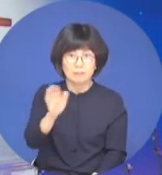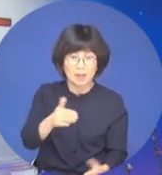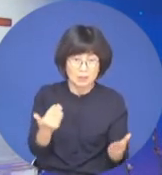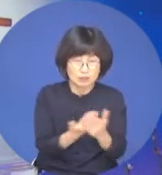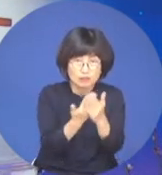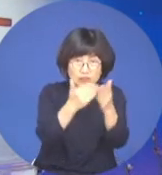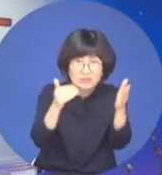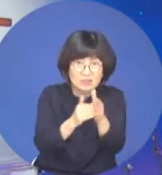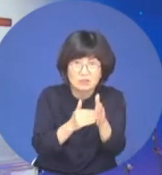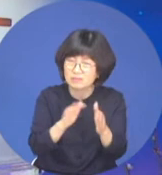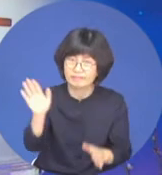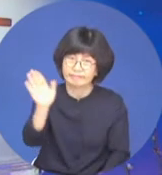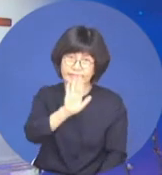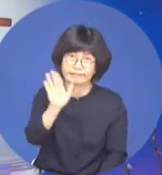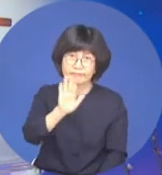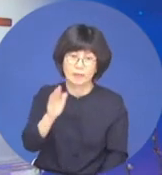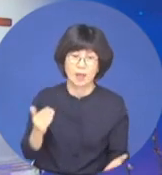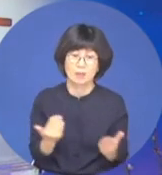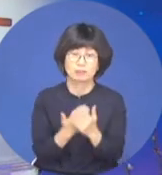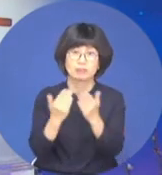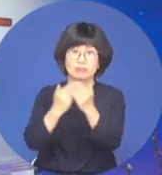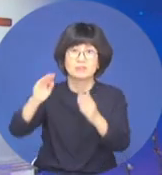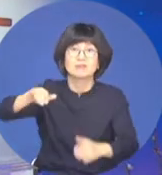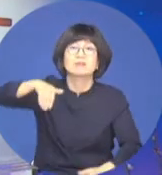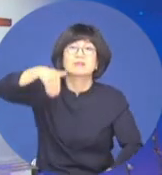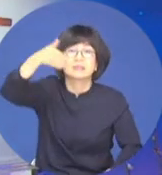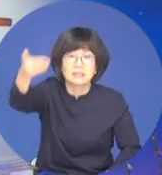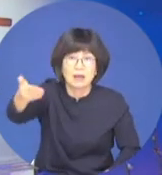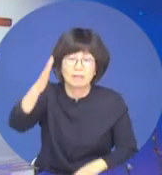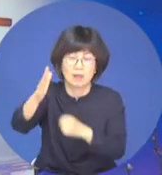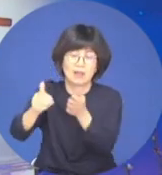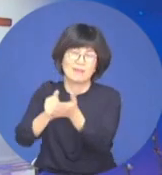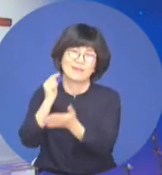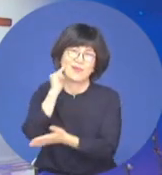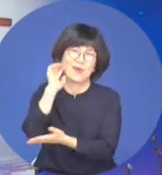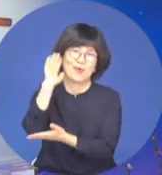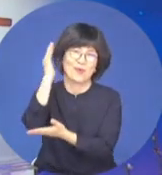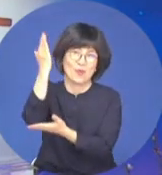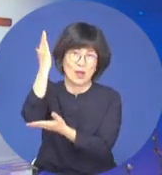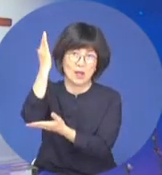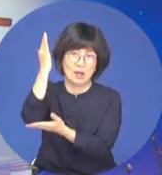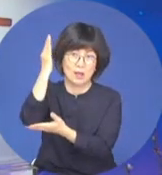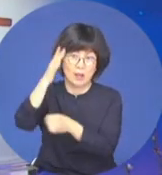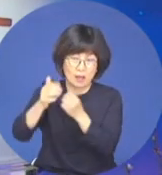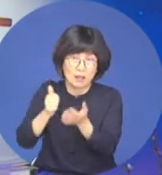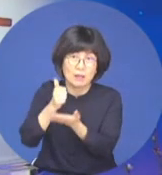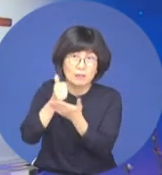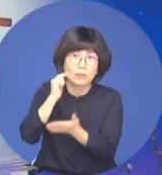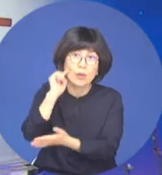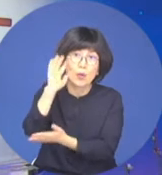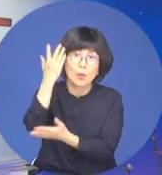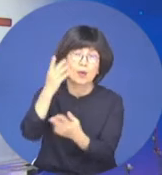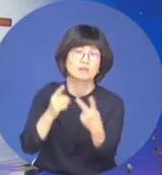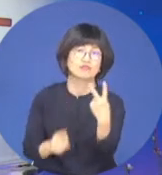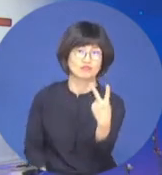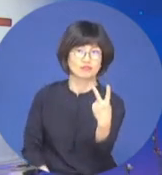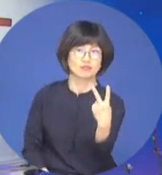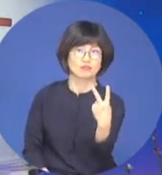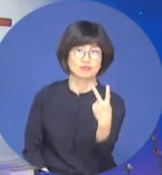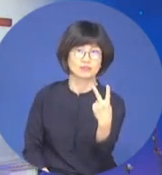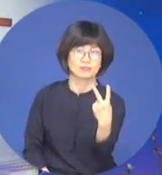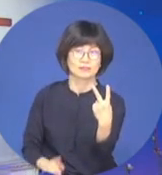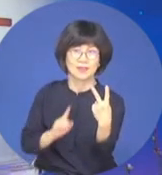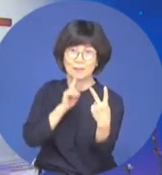곳에 뭐가 있어요? 하나님의 영광이 있는 것입니다. 여러분, 하나님의 영광은 두 가지예요. 이렇게 한마디로 좀 어려운